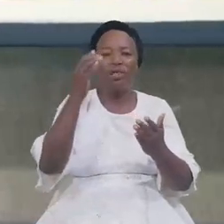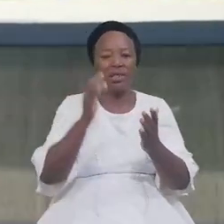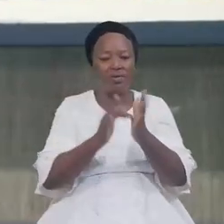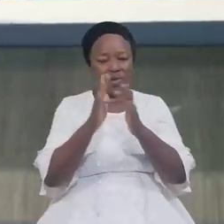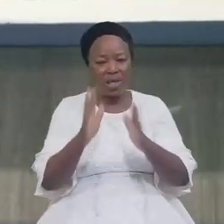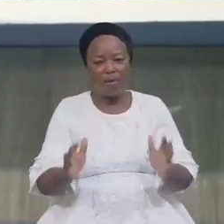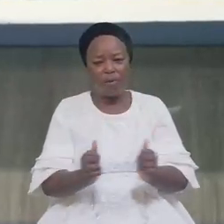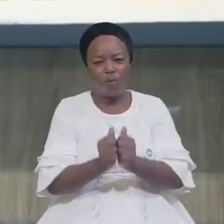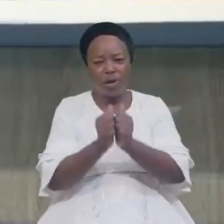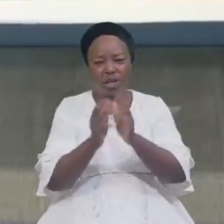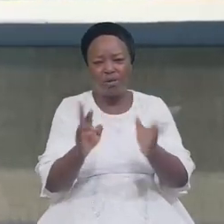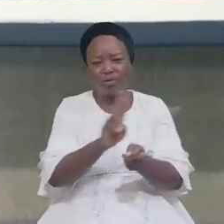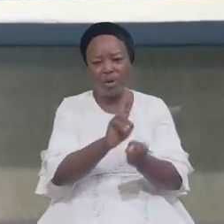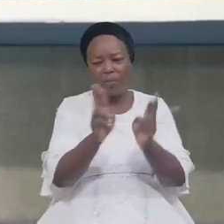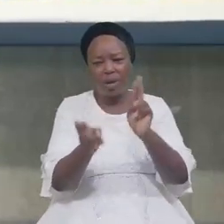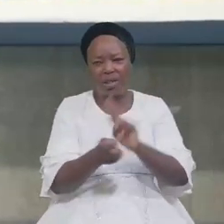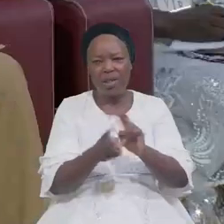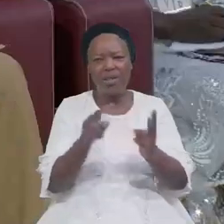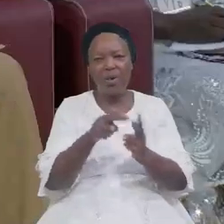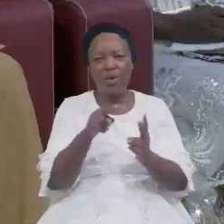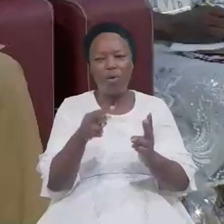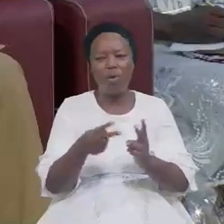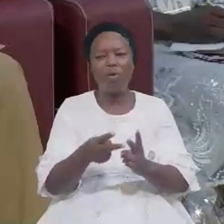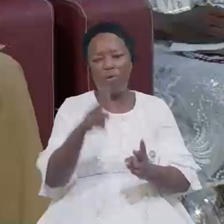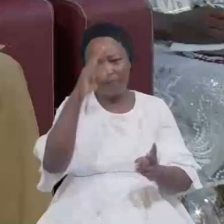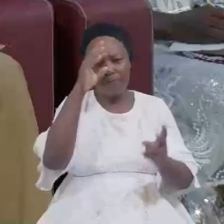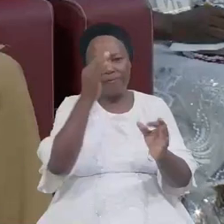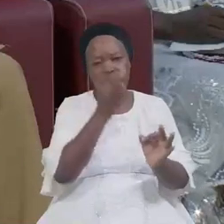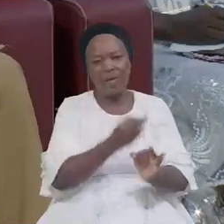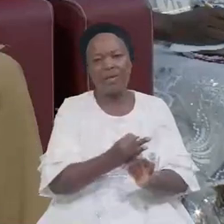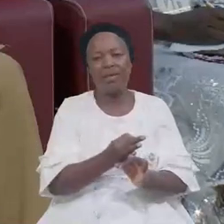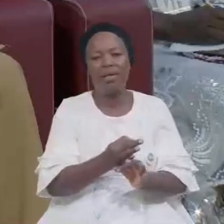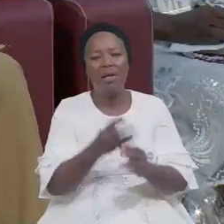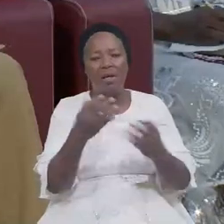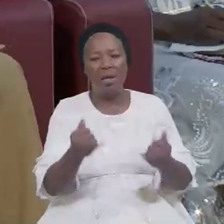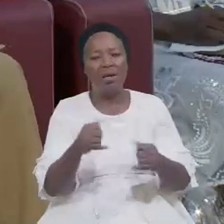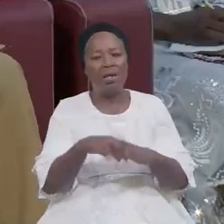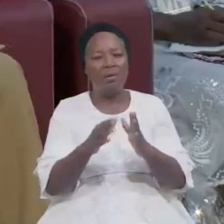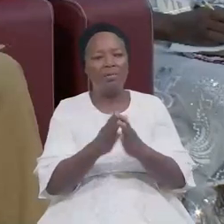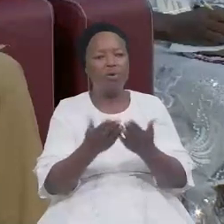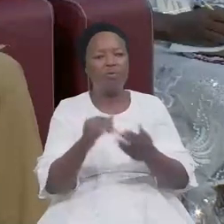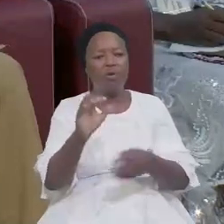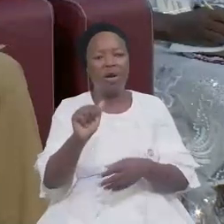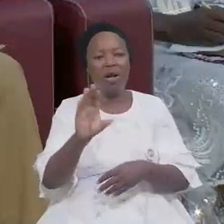la repentance ou la foi. Allons aux Actes